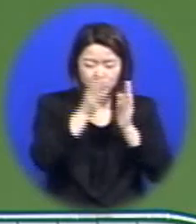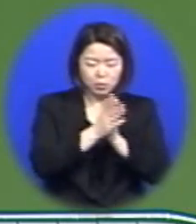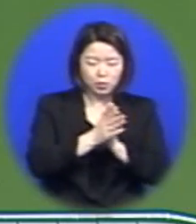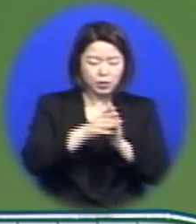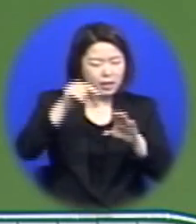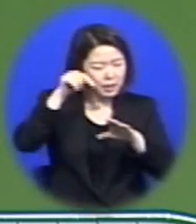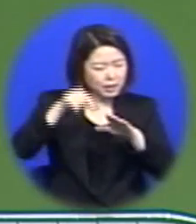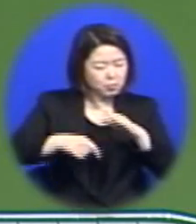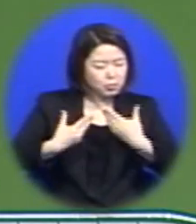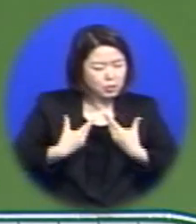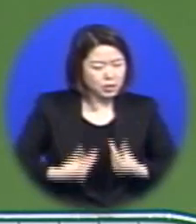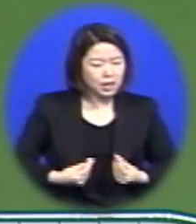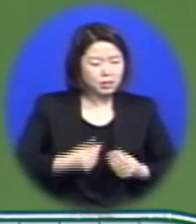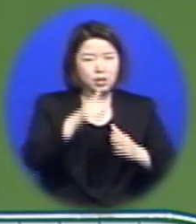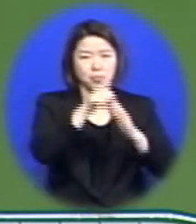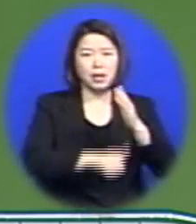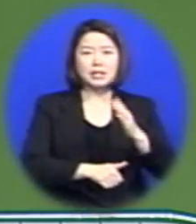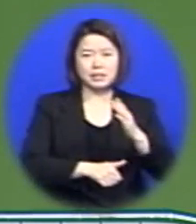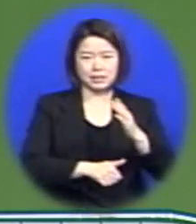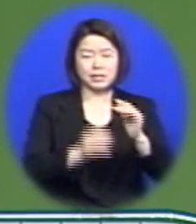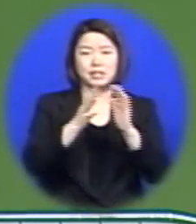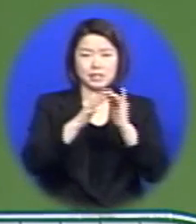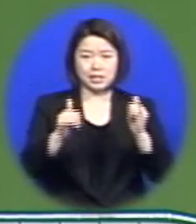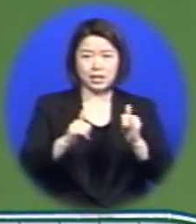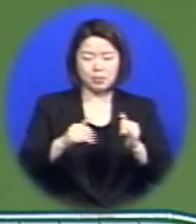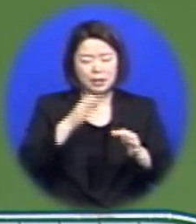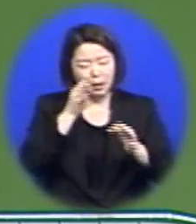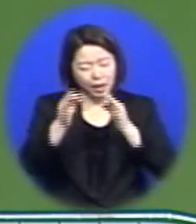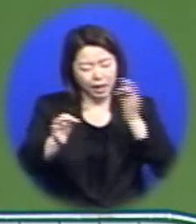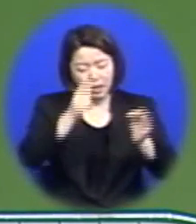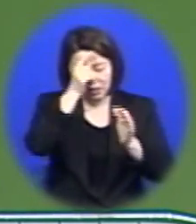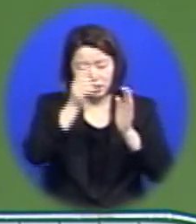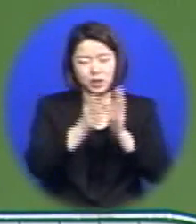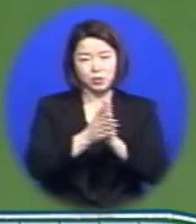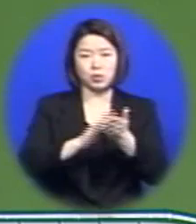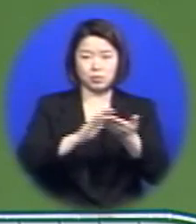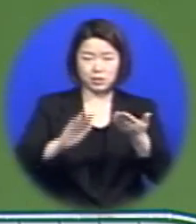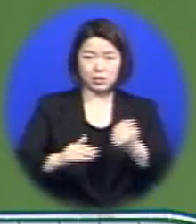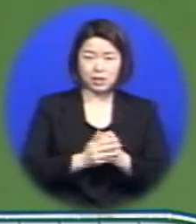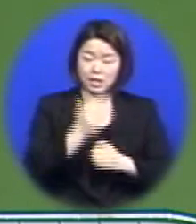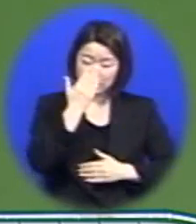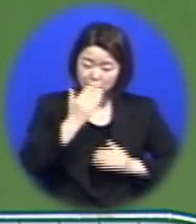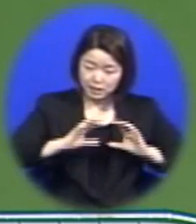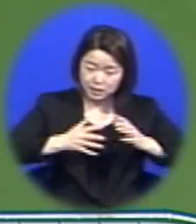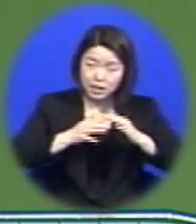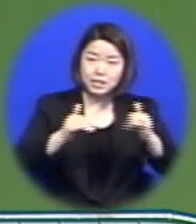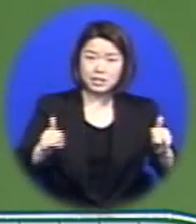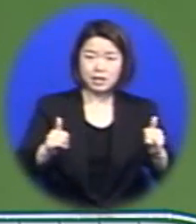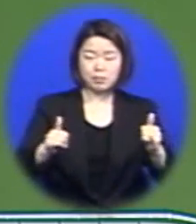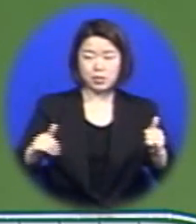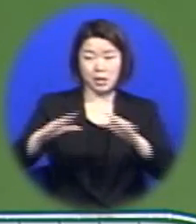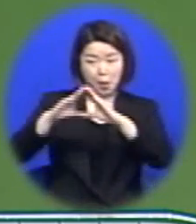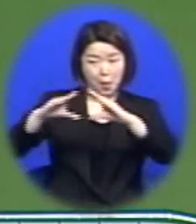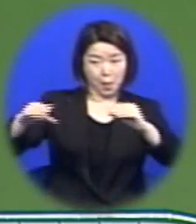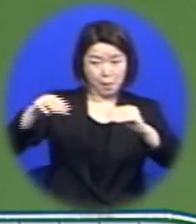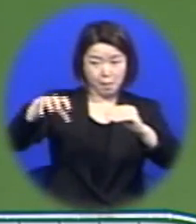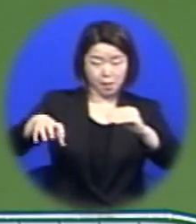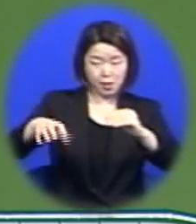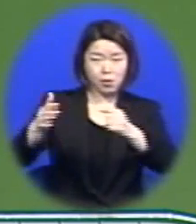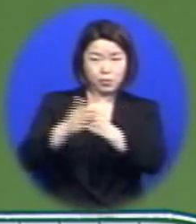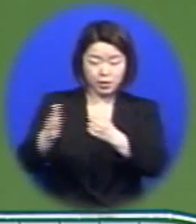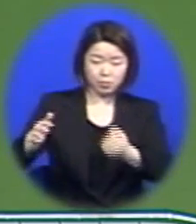시편 기자의 탄식의 기도입니다 이스라엘 백성이 바벨론에 멸망할